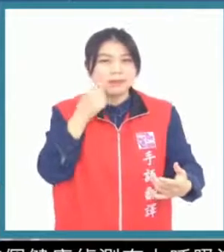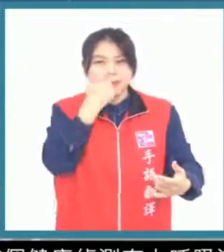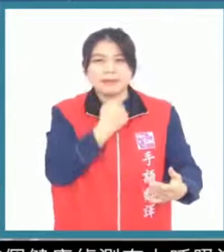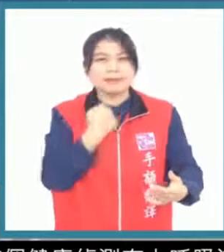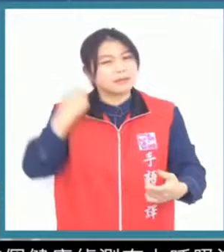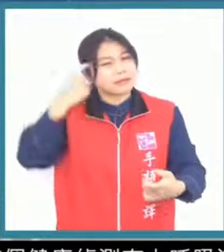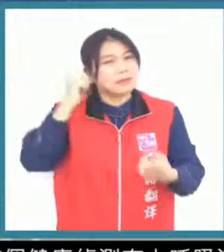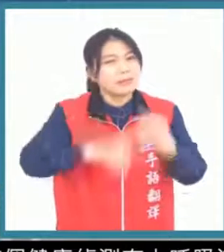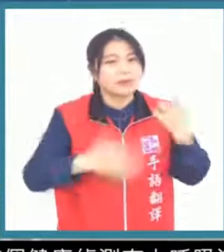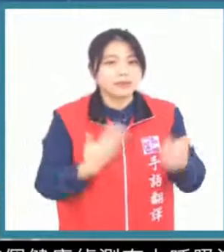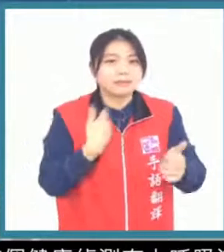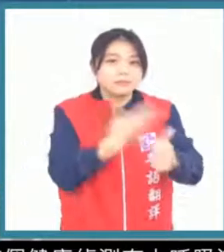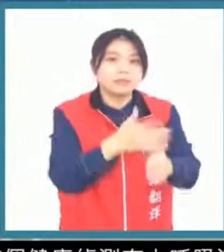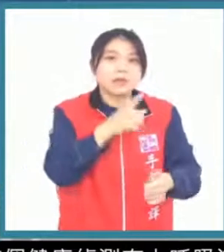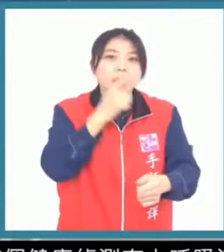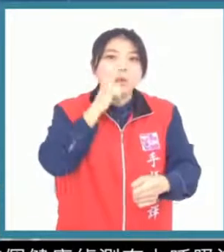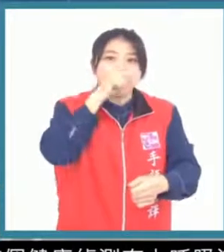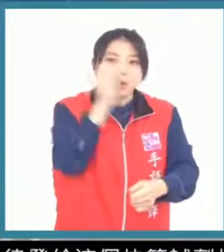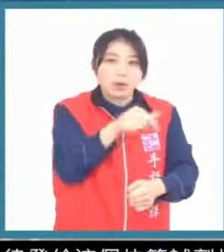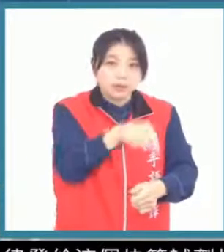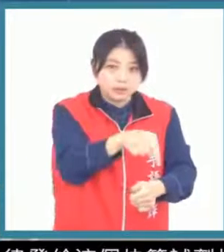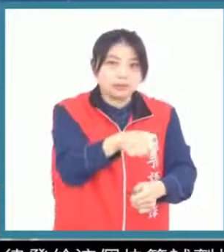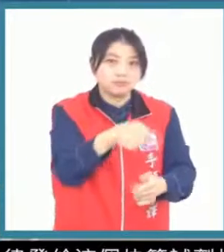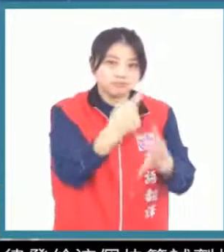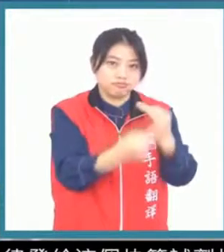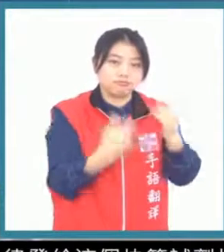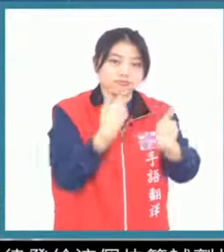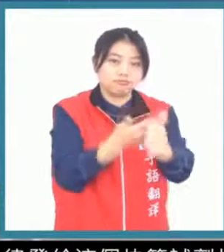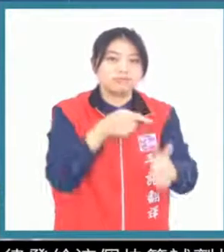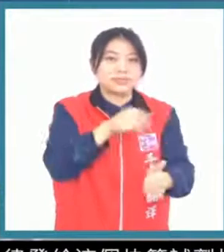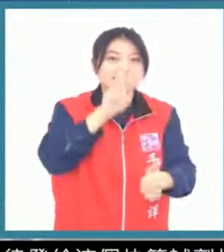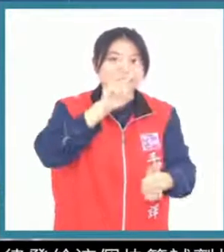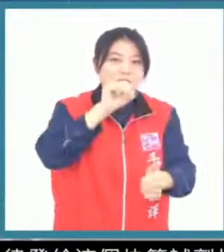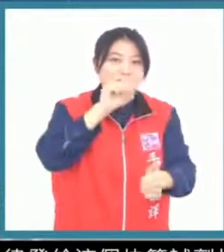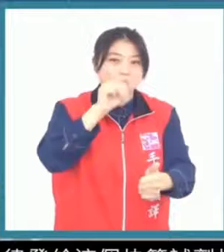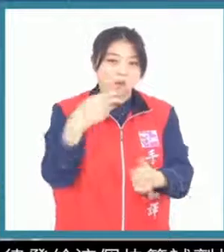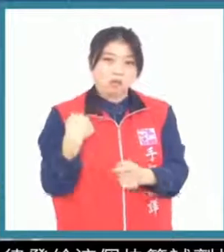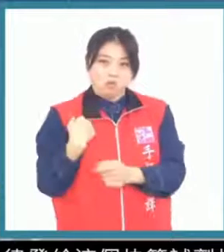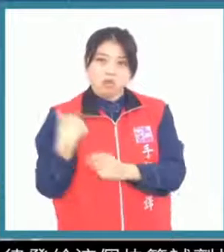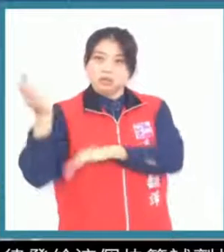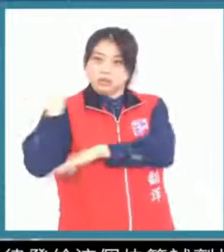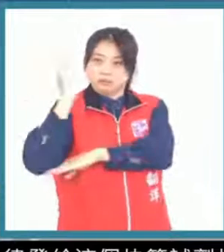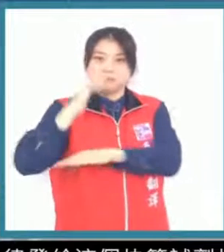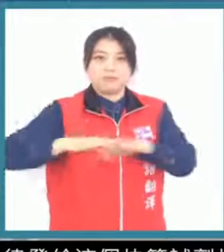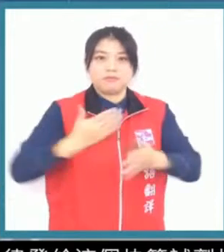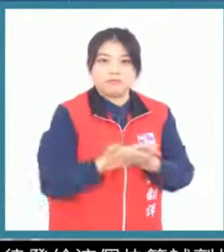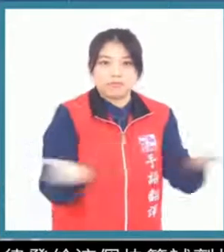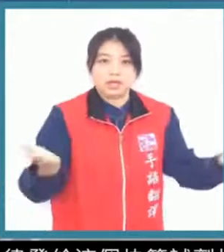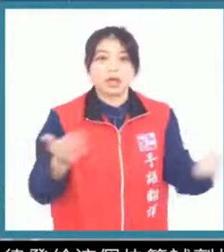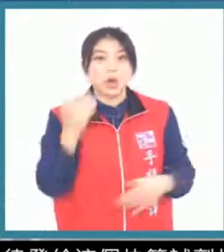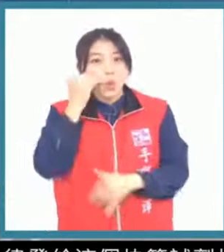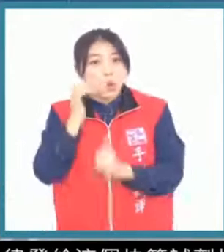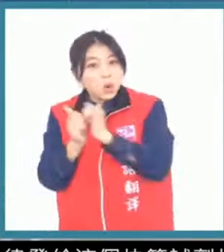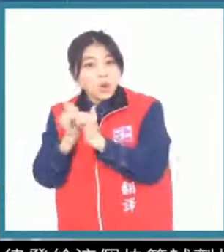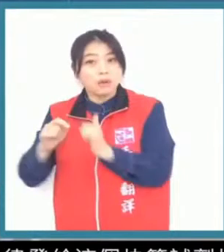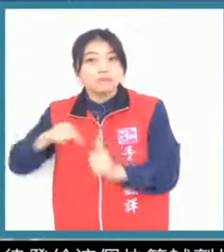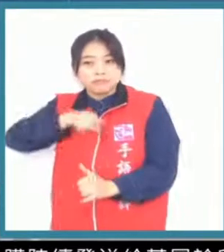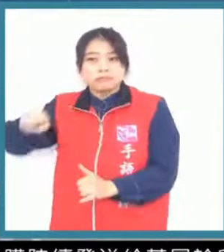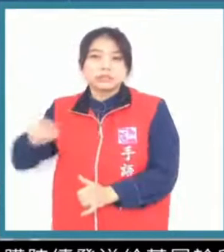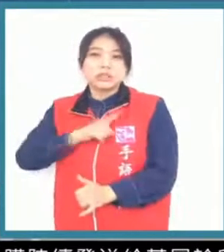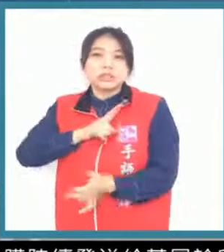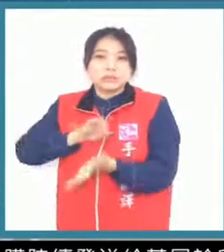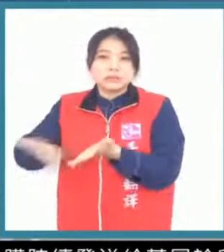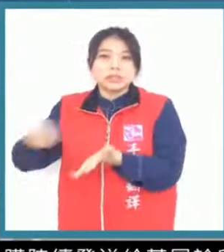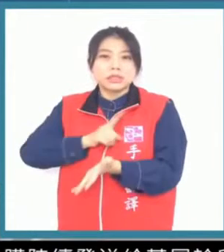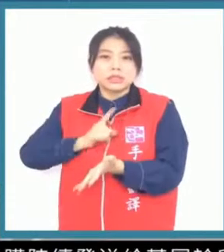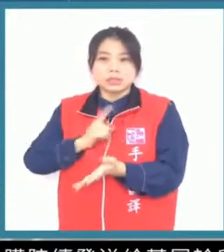剂30000剂由市政府采购，陆续发送给基层诊所。那民众如果自己快筛，那么